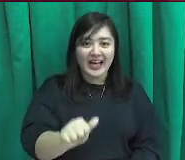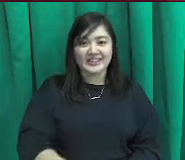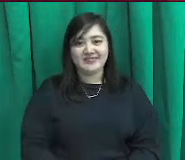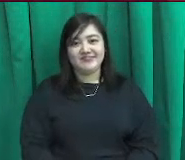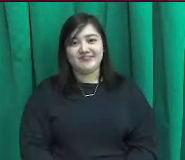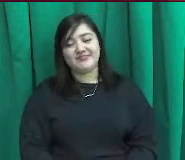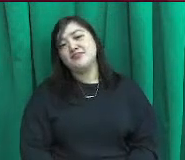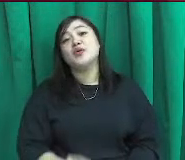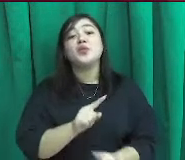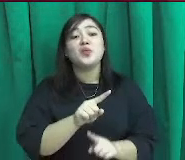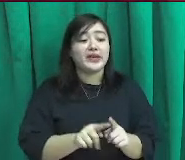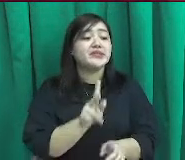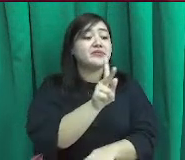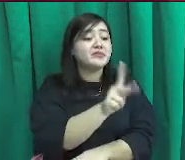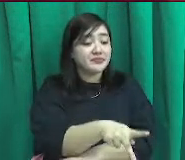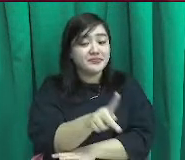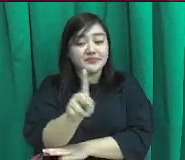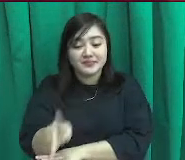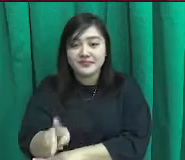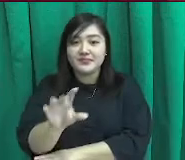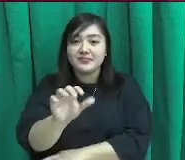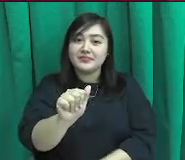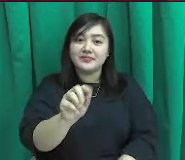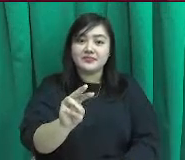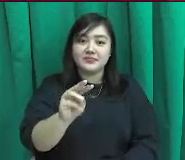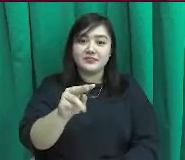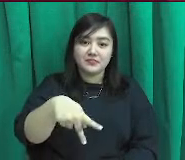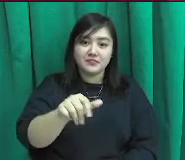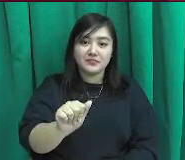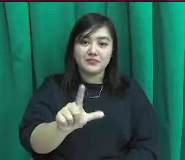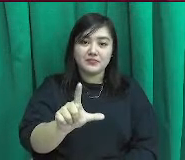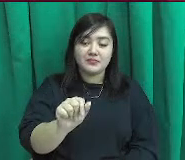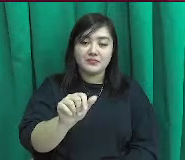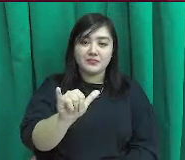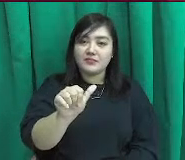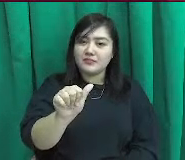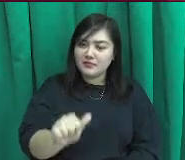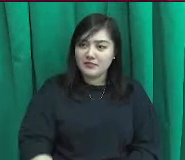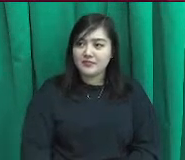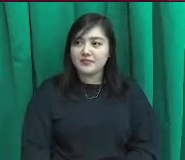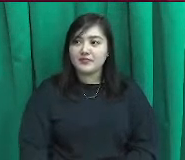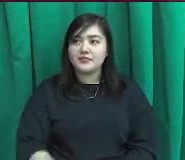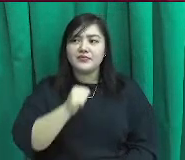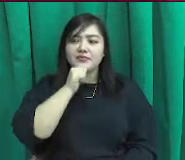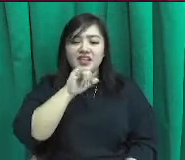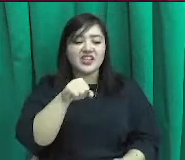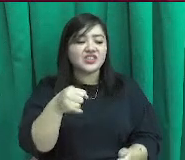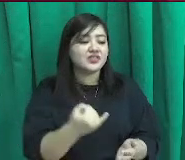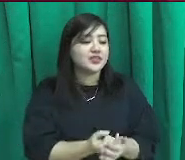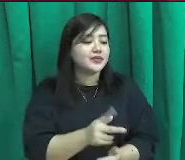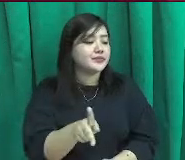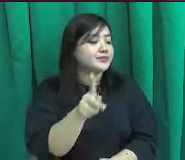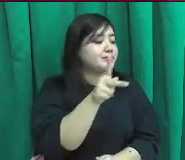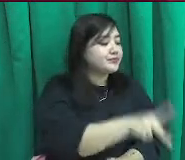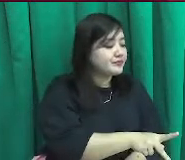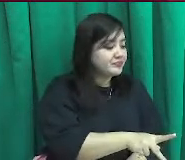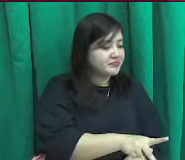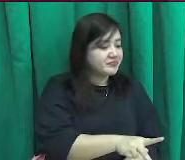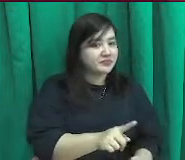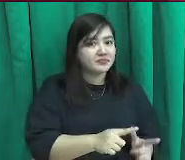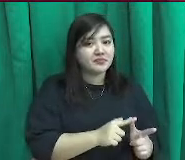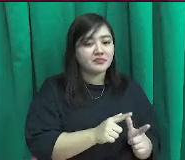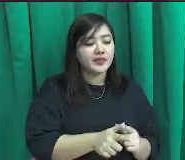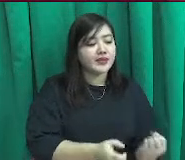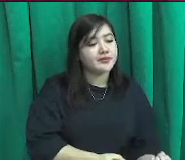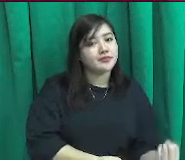ay nagtanim ng ampalaya, talaga hindi mo dapat, hindi lang basta inilagay mo yan sa lupa tapos tutubo na yan,